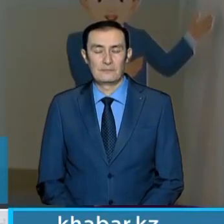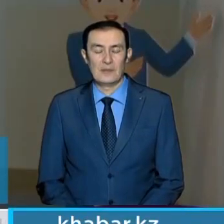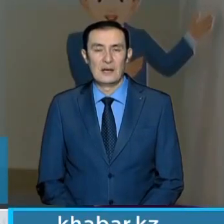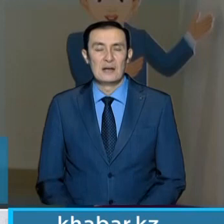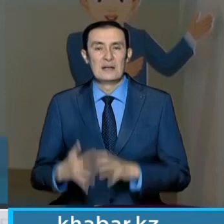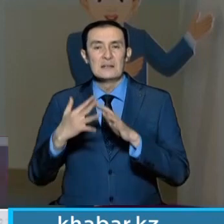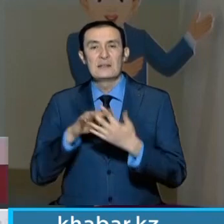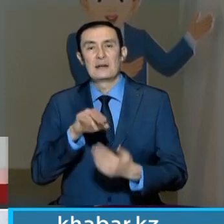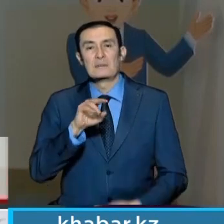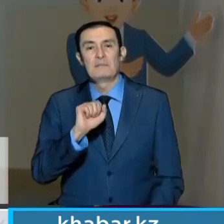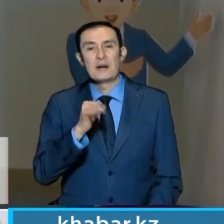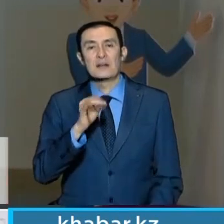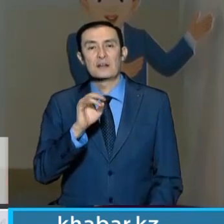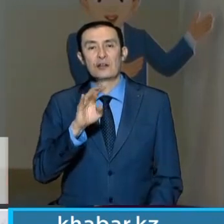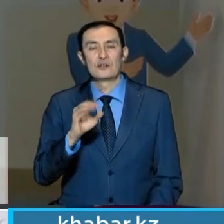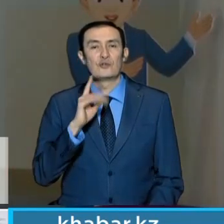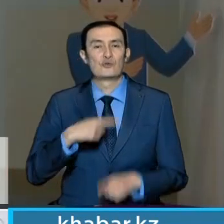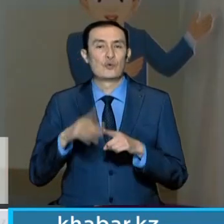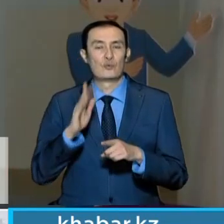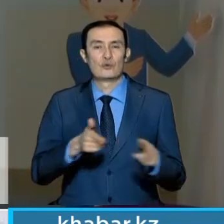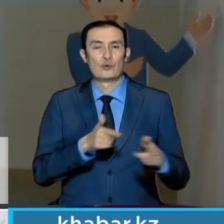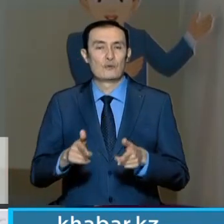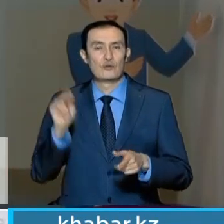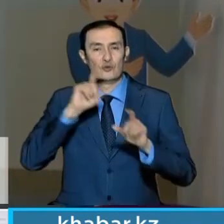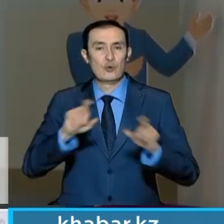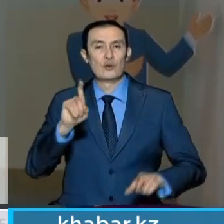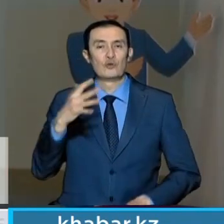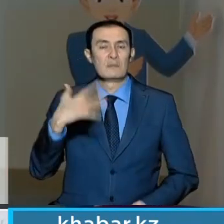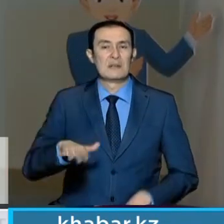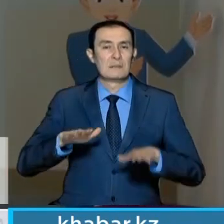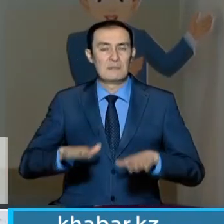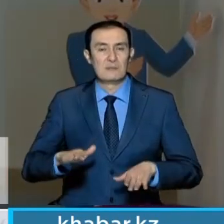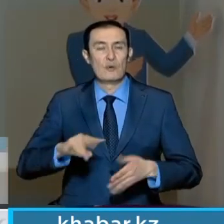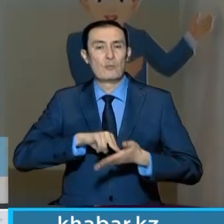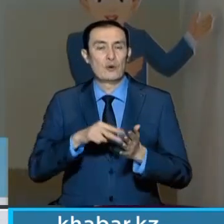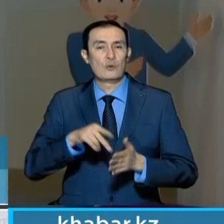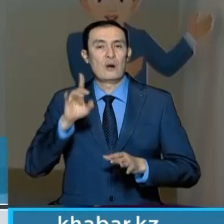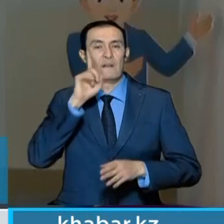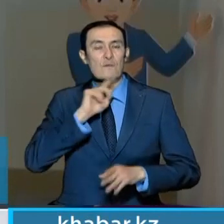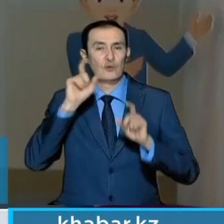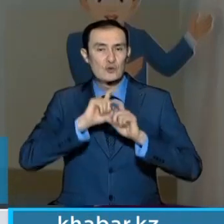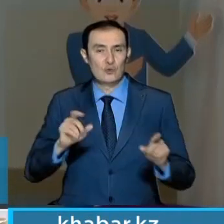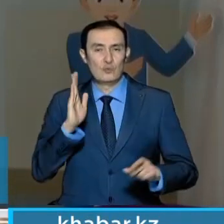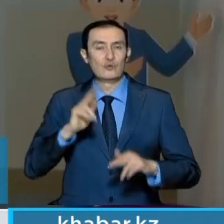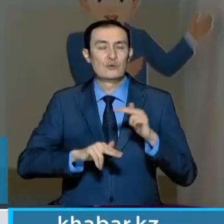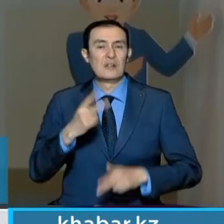В селе Байкенже скоро сдадим в эксплуатацию школу на 150 мест. По проекту «Комфортная школа» также в районе